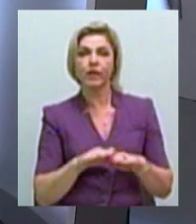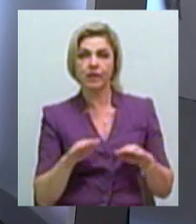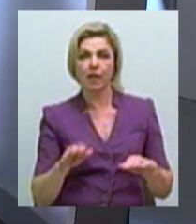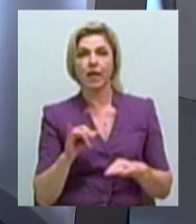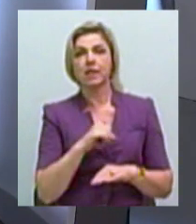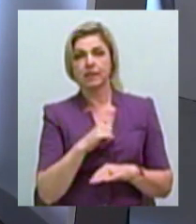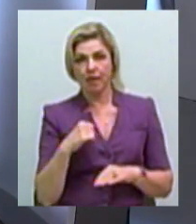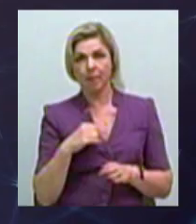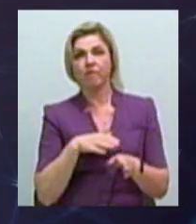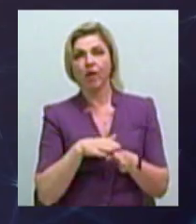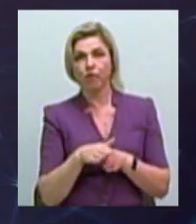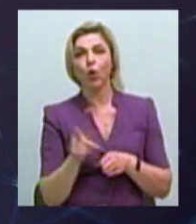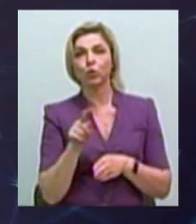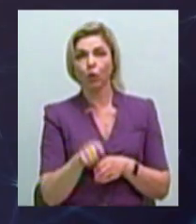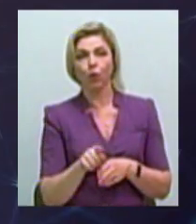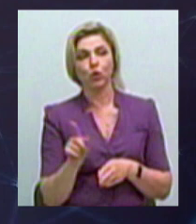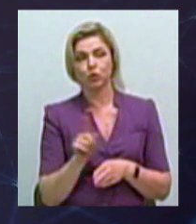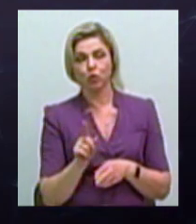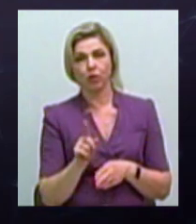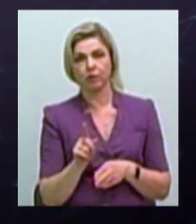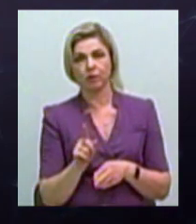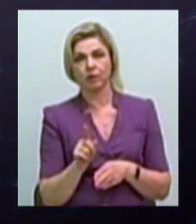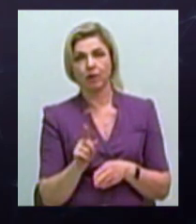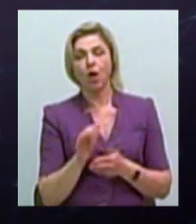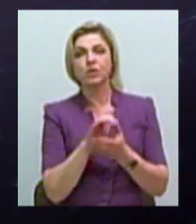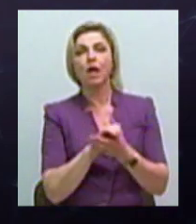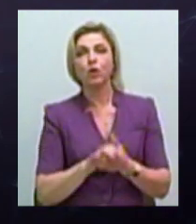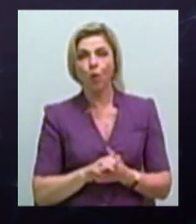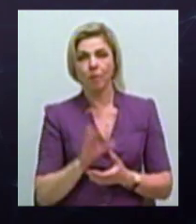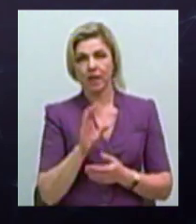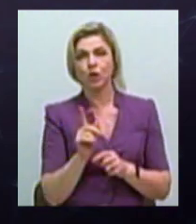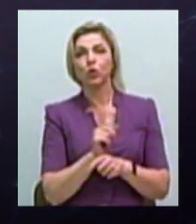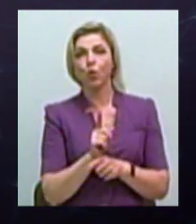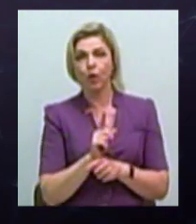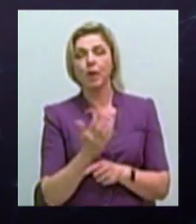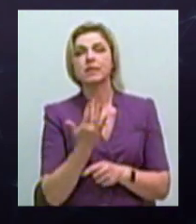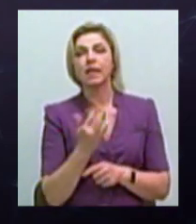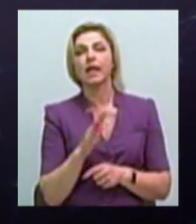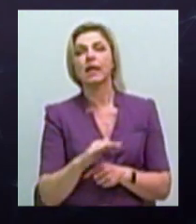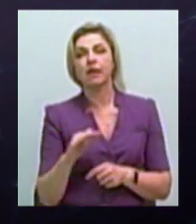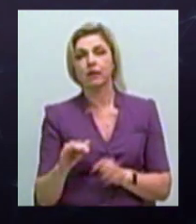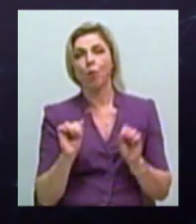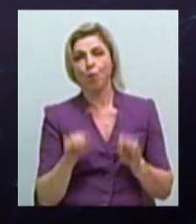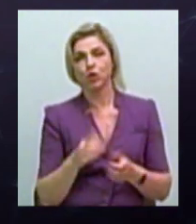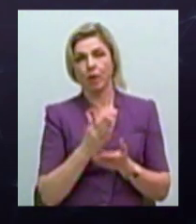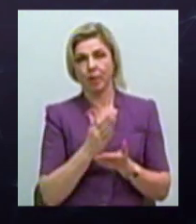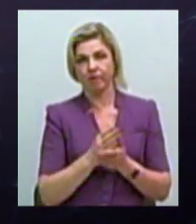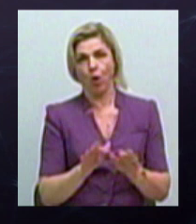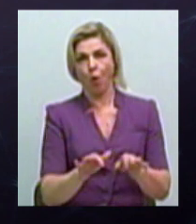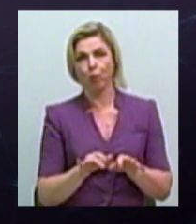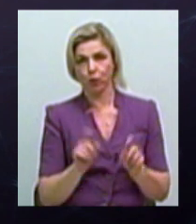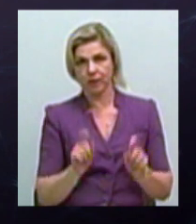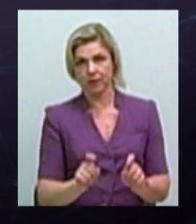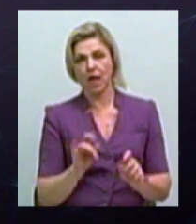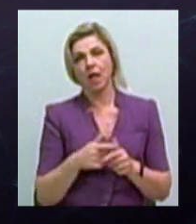самим дотримуватися того, що ознайомитися із певними нормами, скільки дитині можна перебувати за комп'ютером